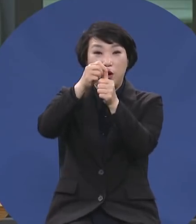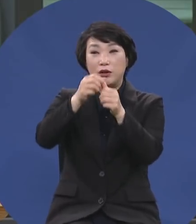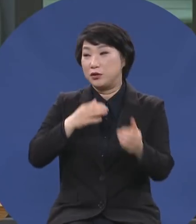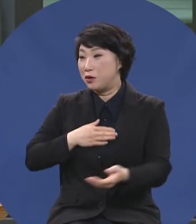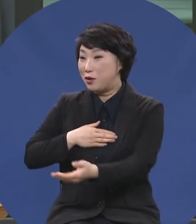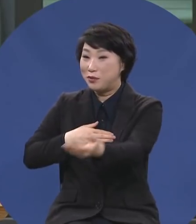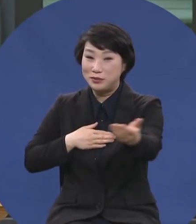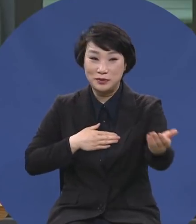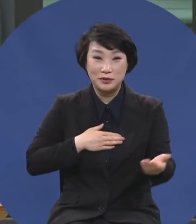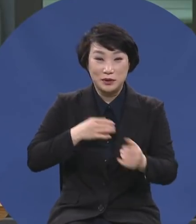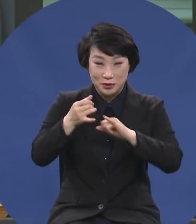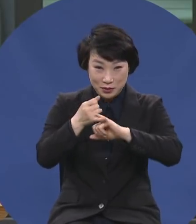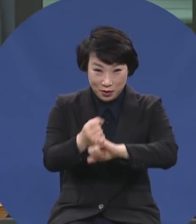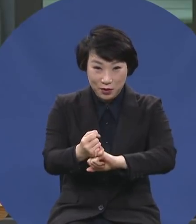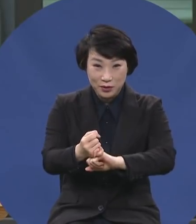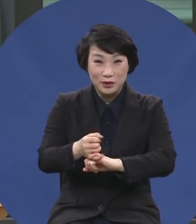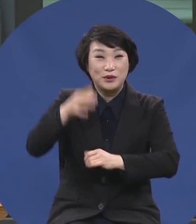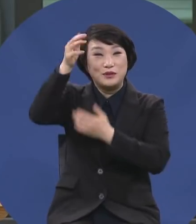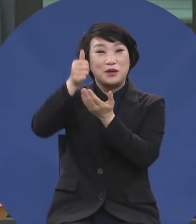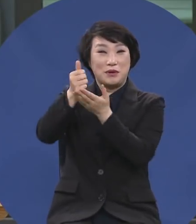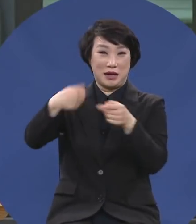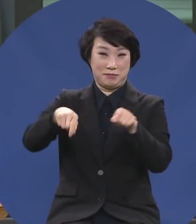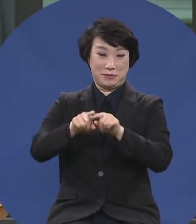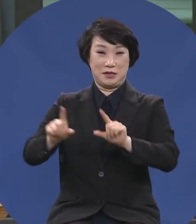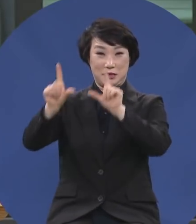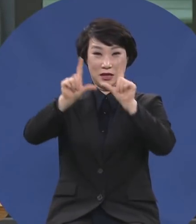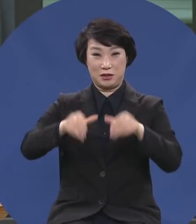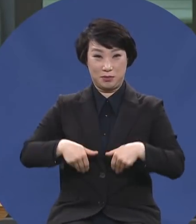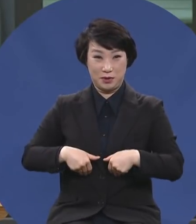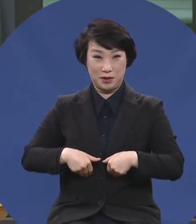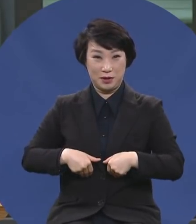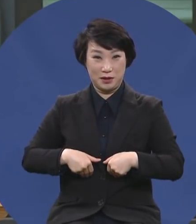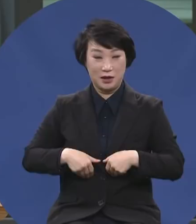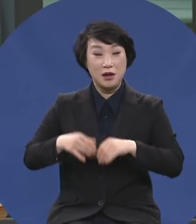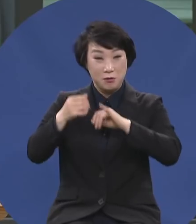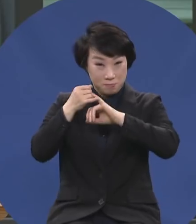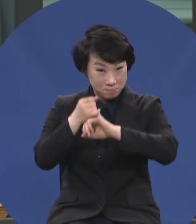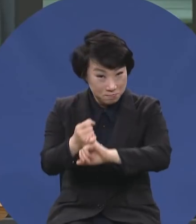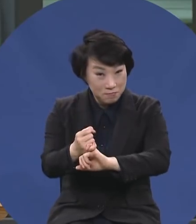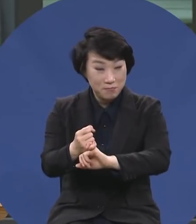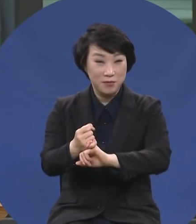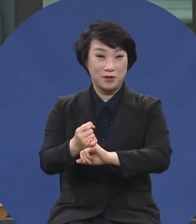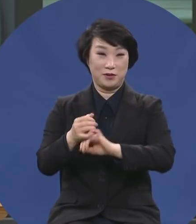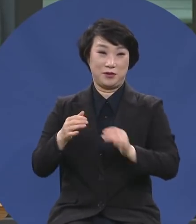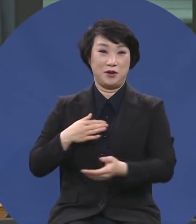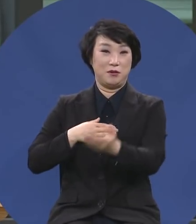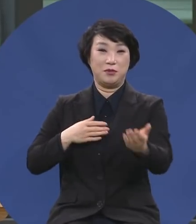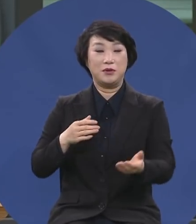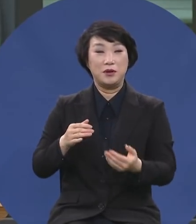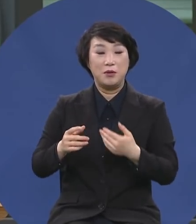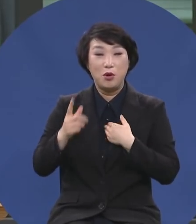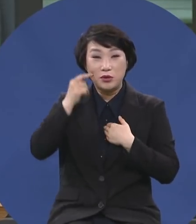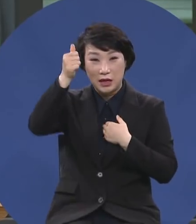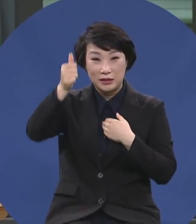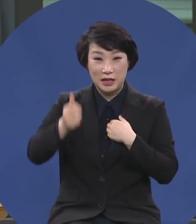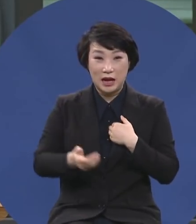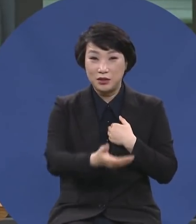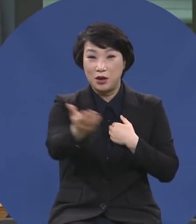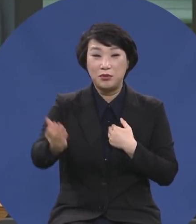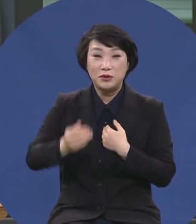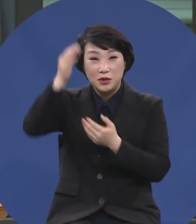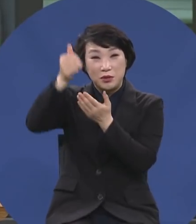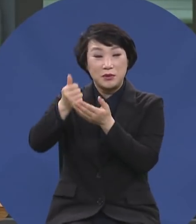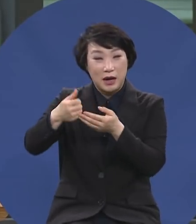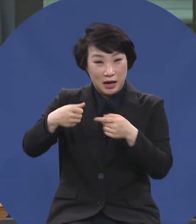사람은 반드시 성령으로 살아야 합니다. 반드시 목사는 성령으로 인도해야